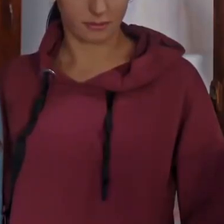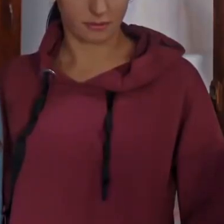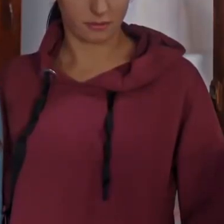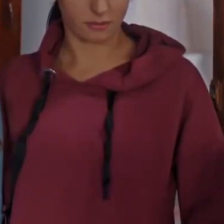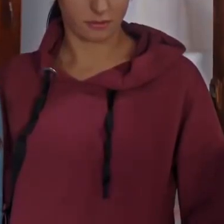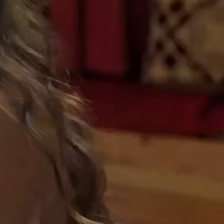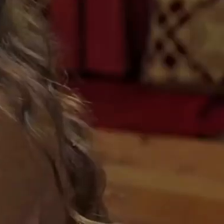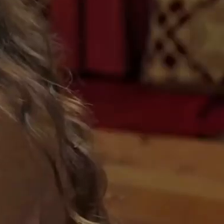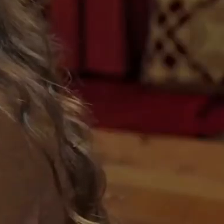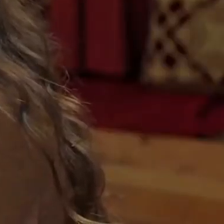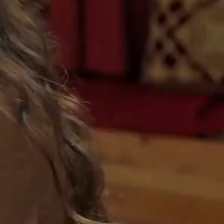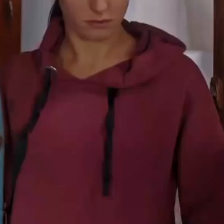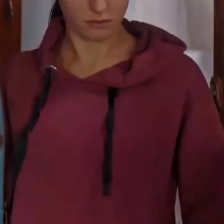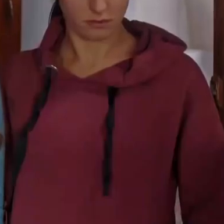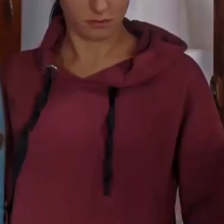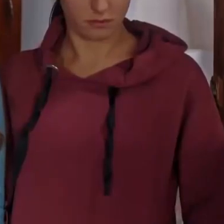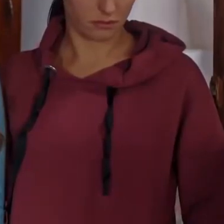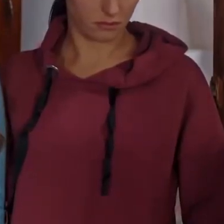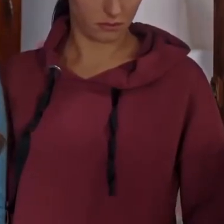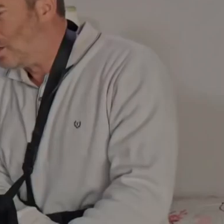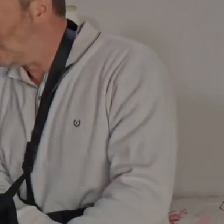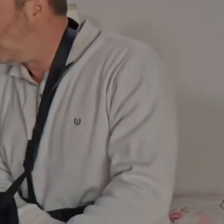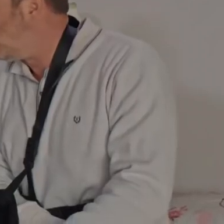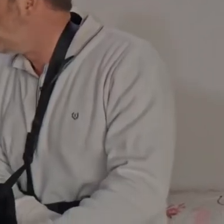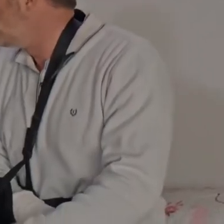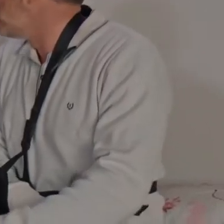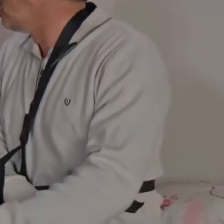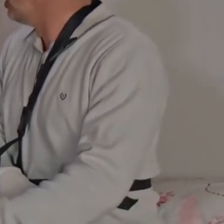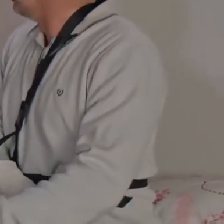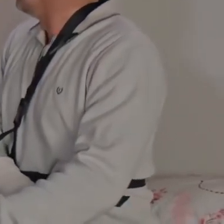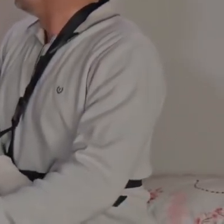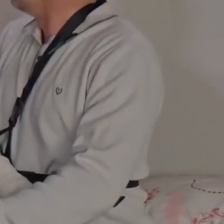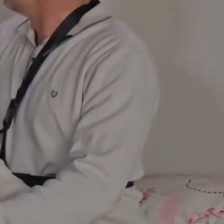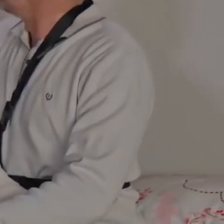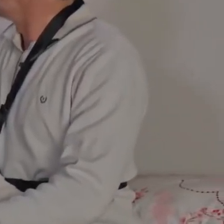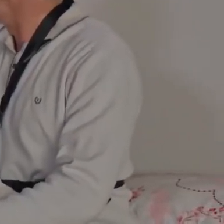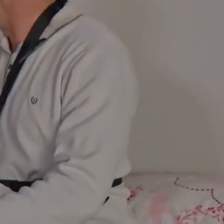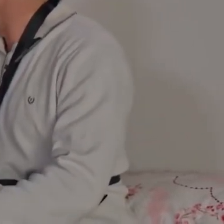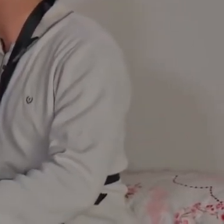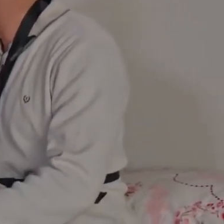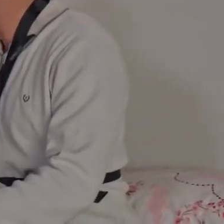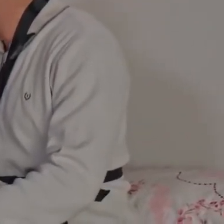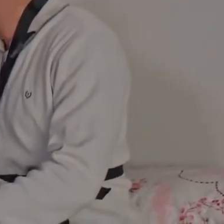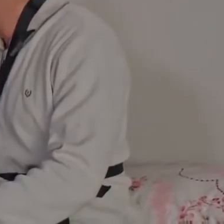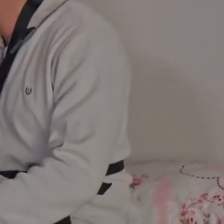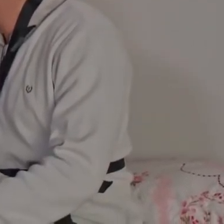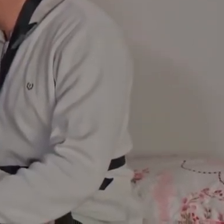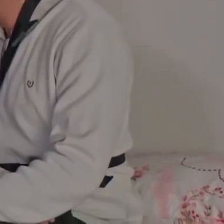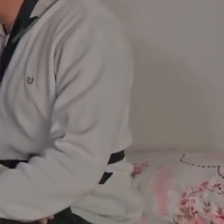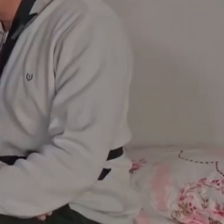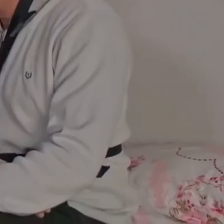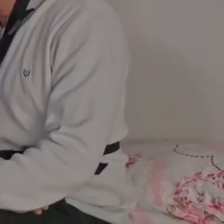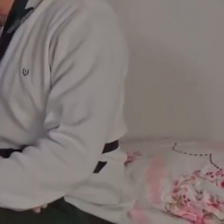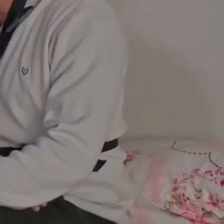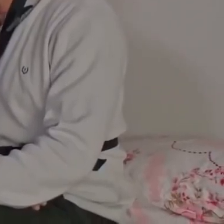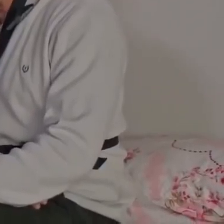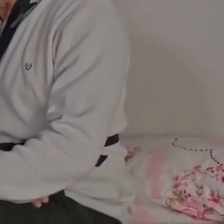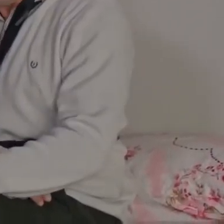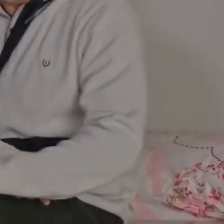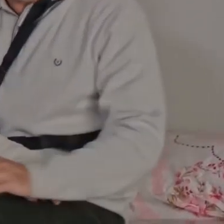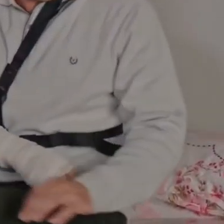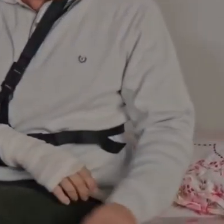Aysu kızlara başıyla İbrahim'i gösterip çıkmalarını işaret etti. Kızlar gidiyor. İbrahim uzanmak için